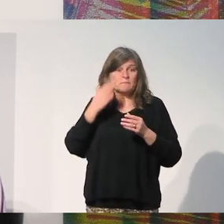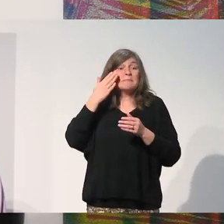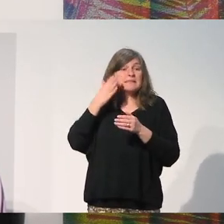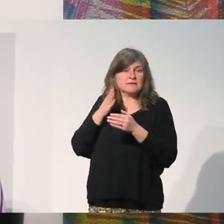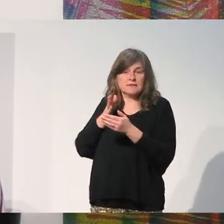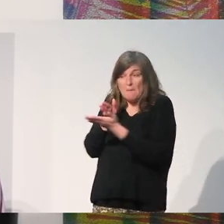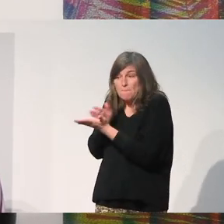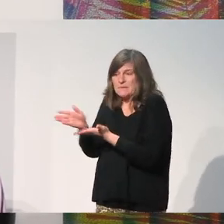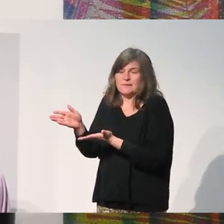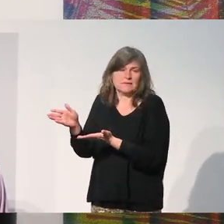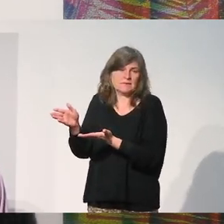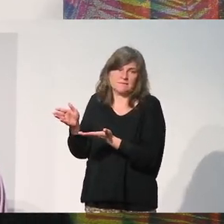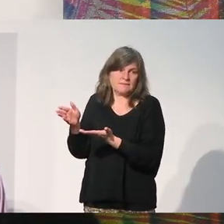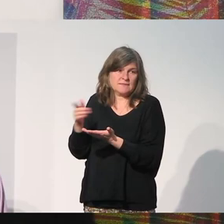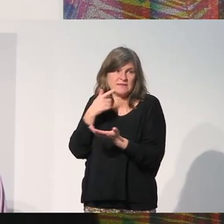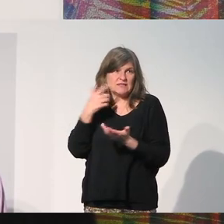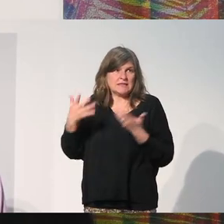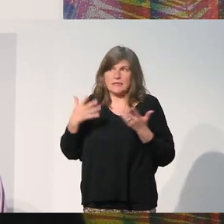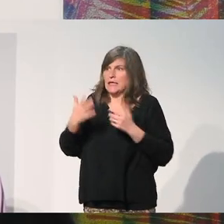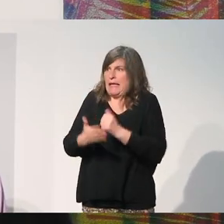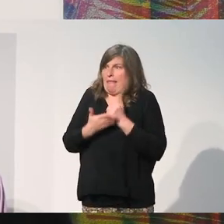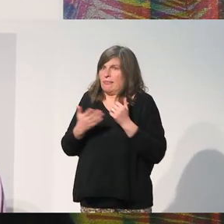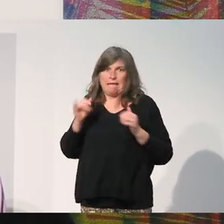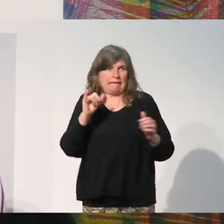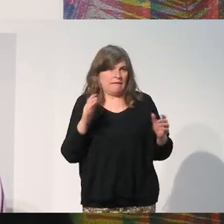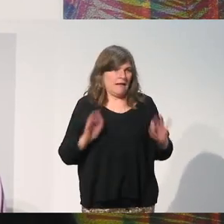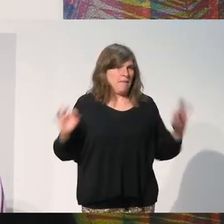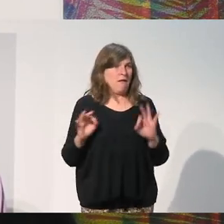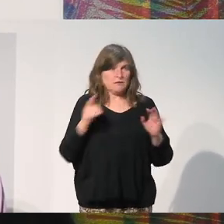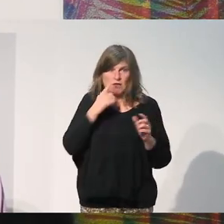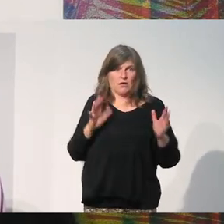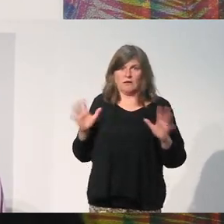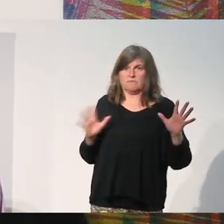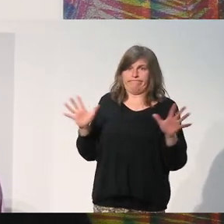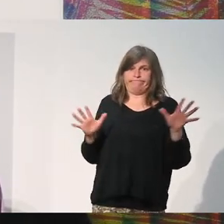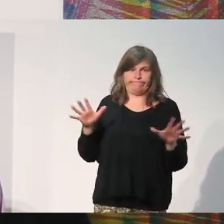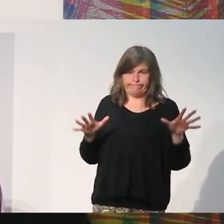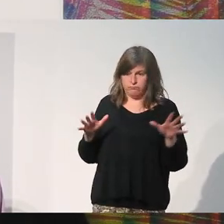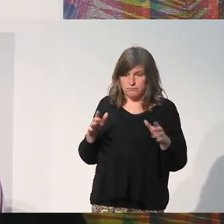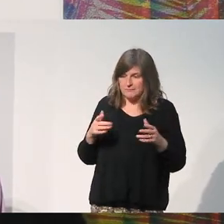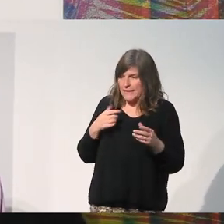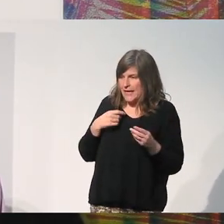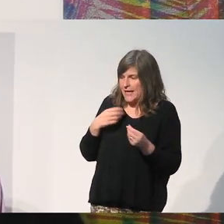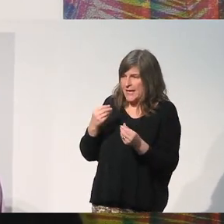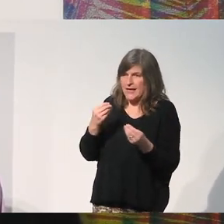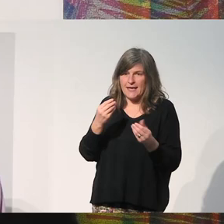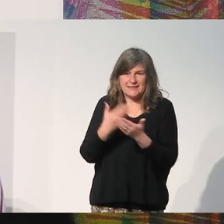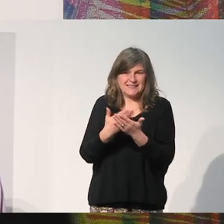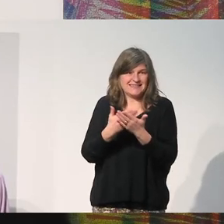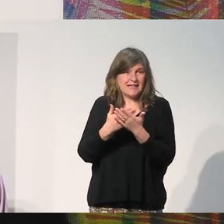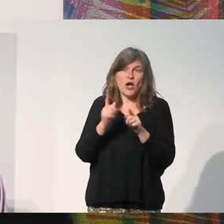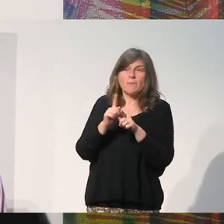la ligne, ils n'ont plus d'appui en fait. Et je trouve ça, et je l'éprouve moi aussi, hein, c'est pas quelque chose qui m'est